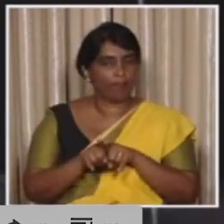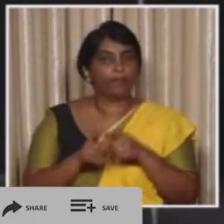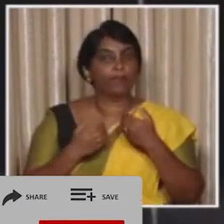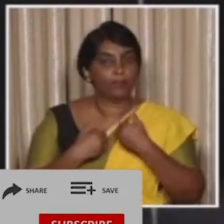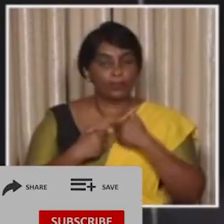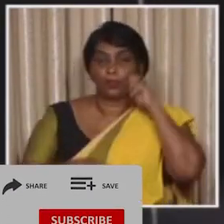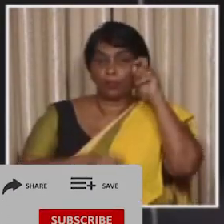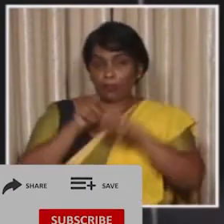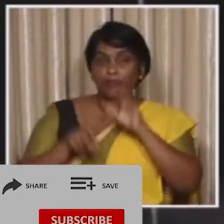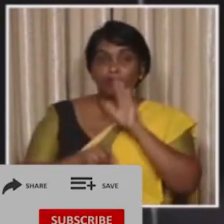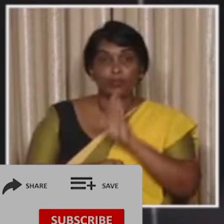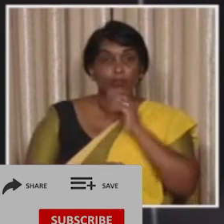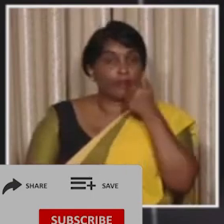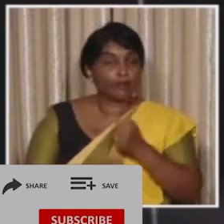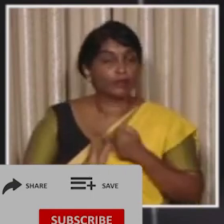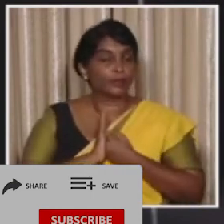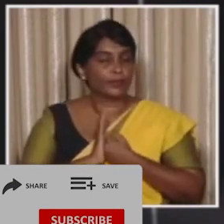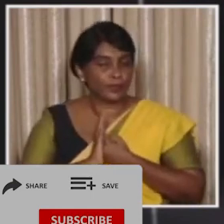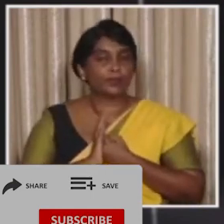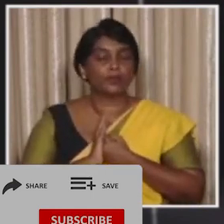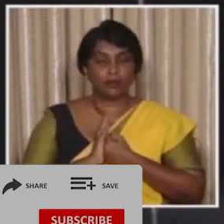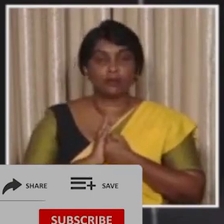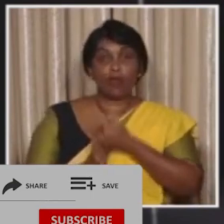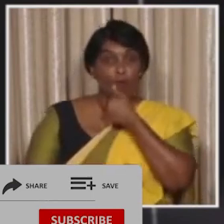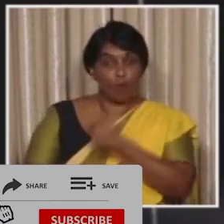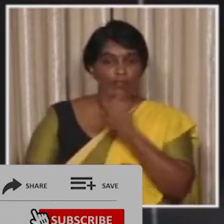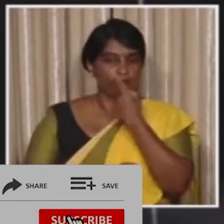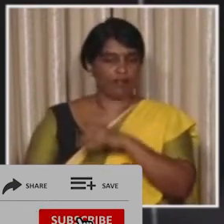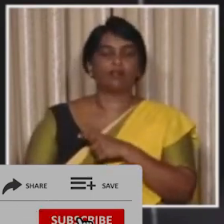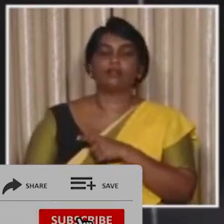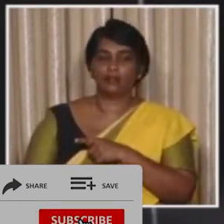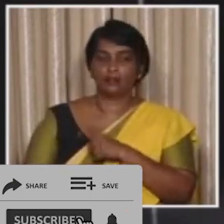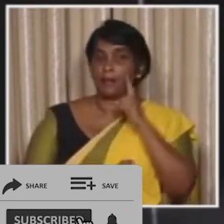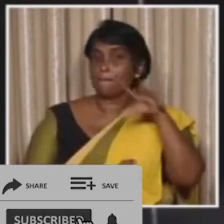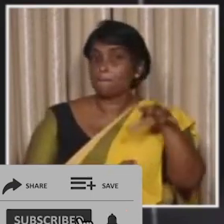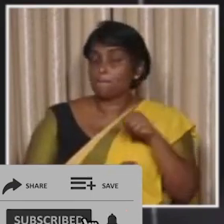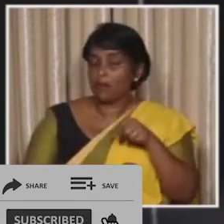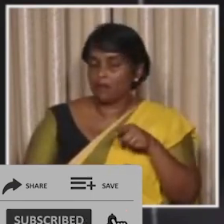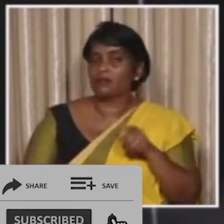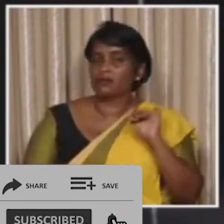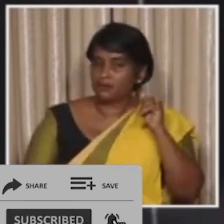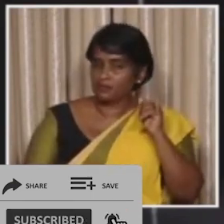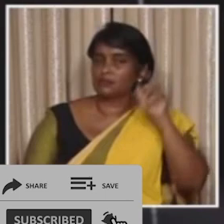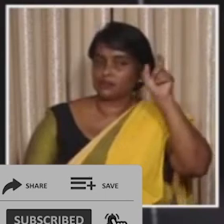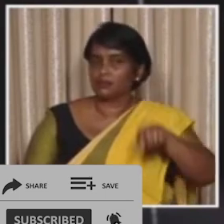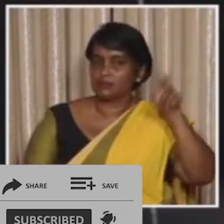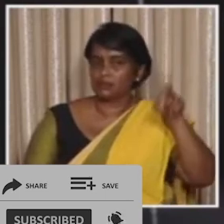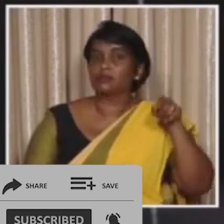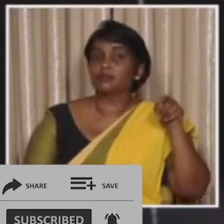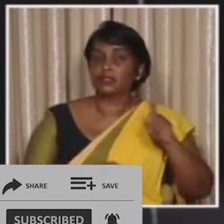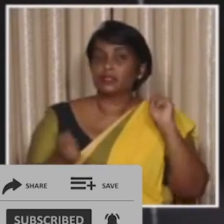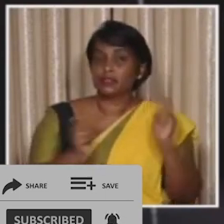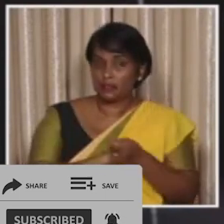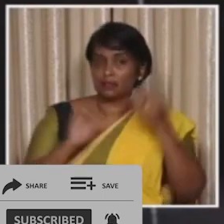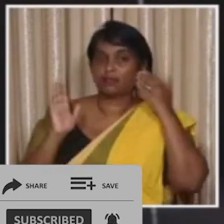අපේ ප්‍රේක්ෂකයන්ගේ තියෙන වඩා ගුණාත්මකභාවය හොඳ නිසා ඒව පාවිච්චි කරනවා ඇතැම් අය මේ ක්‍රිකට්